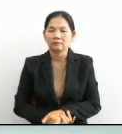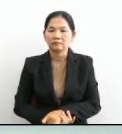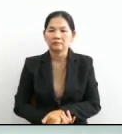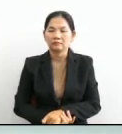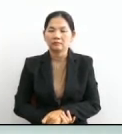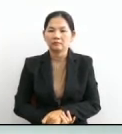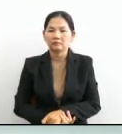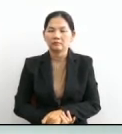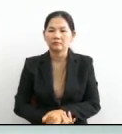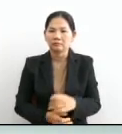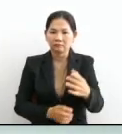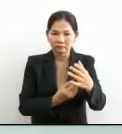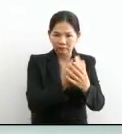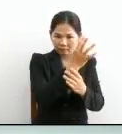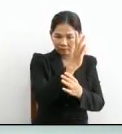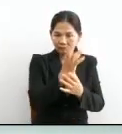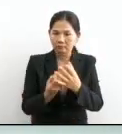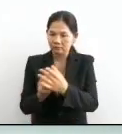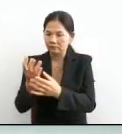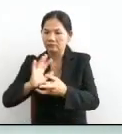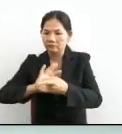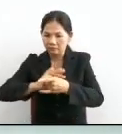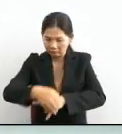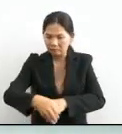ដំឡូងមី